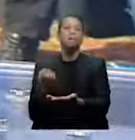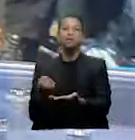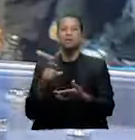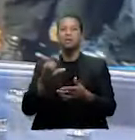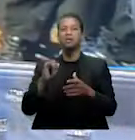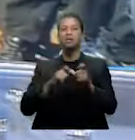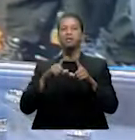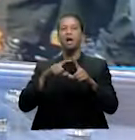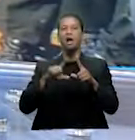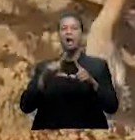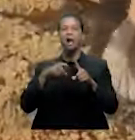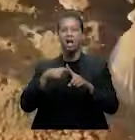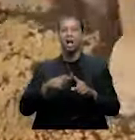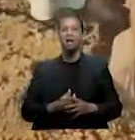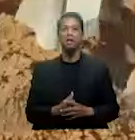Cisalak.